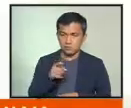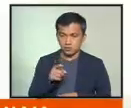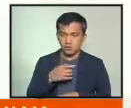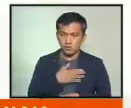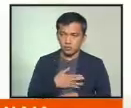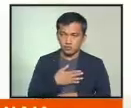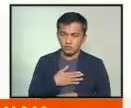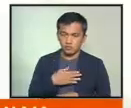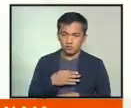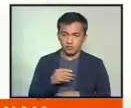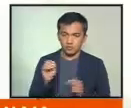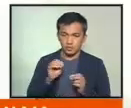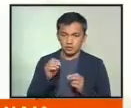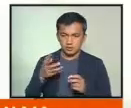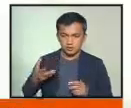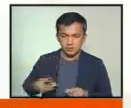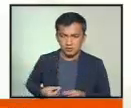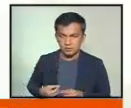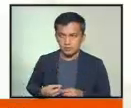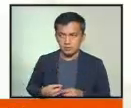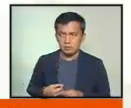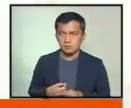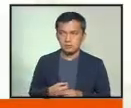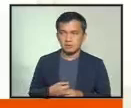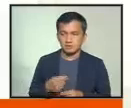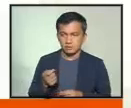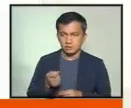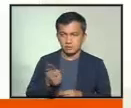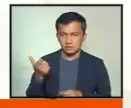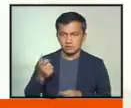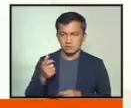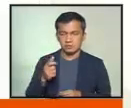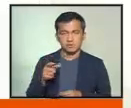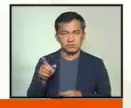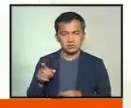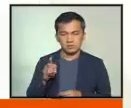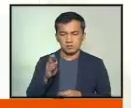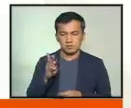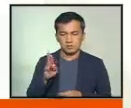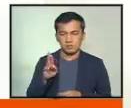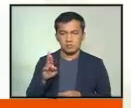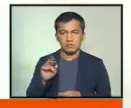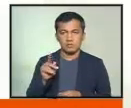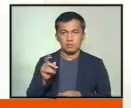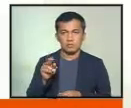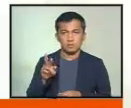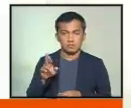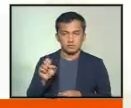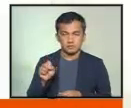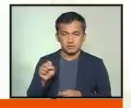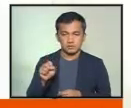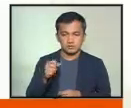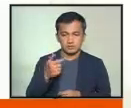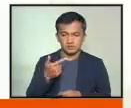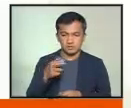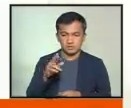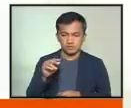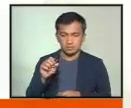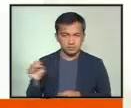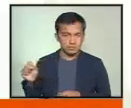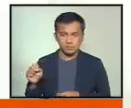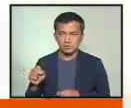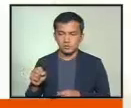gusto talaga nila walang corruption, tanggalin na natin yan mga gross, wala